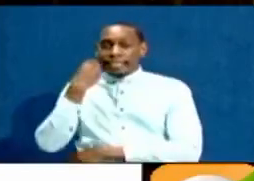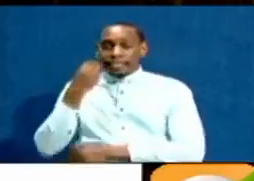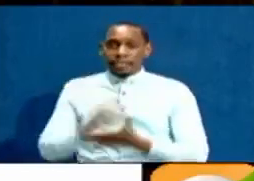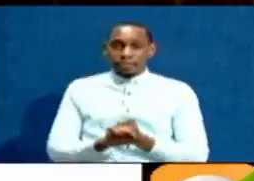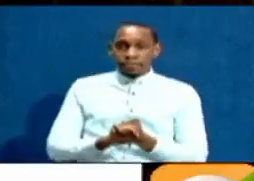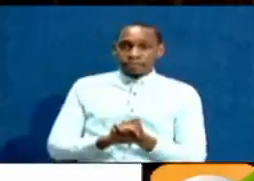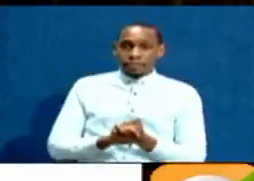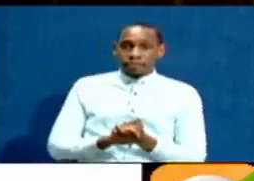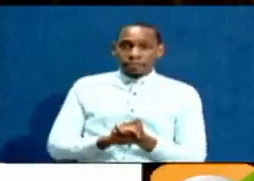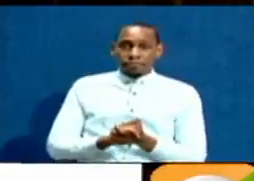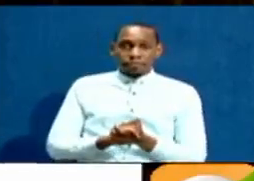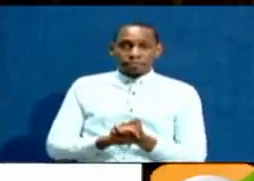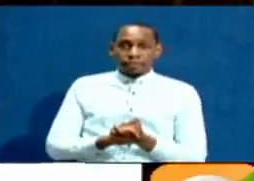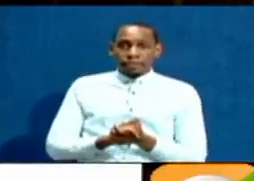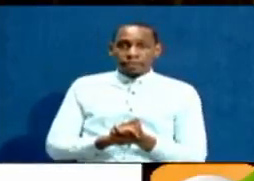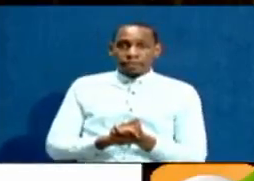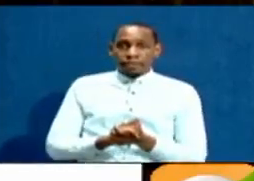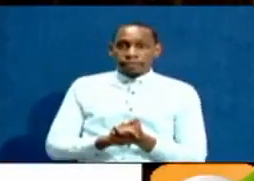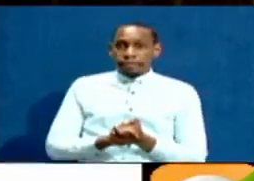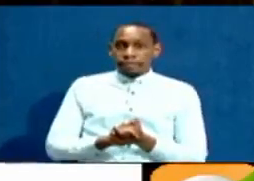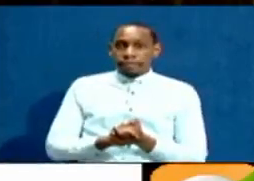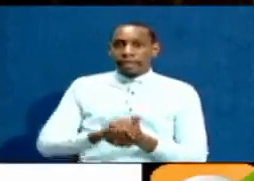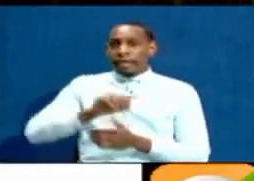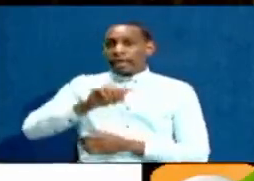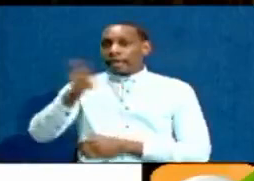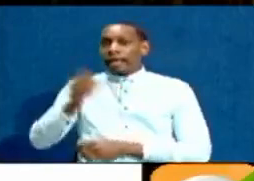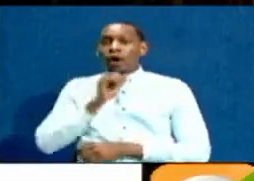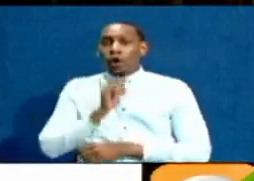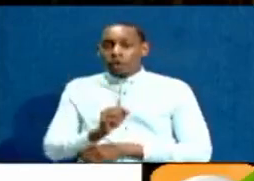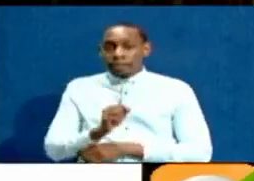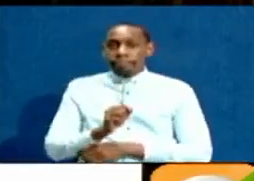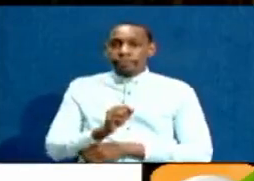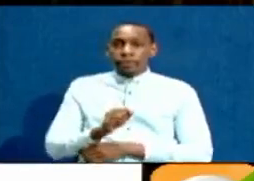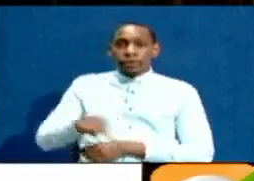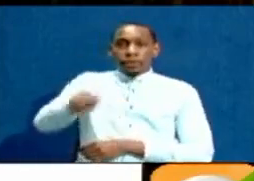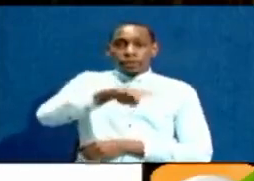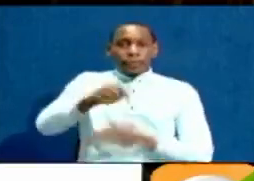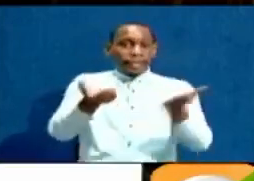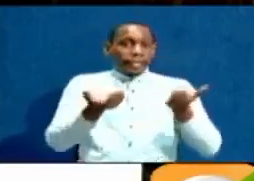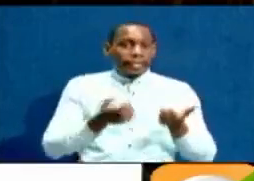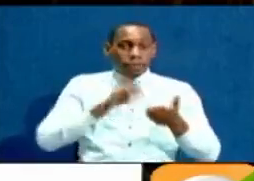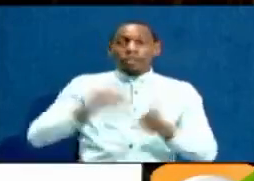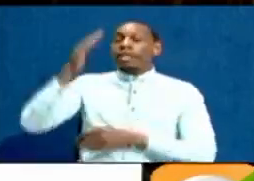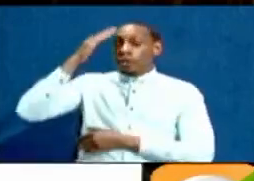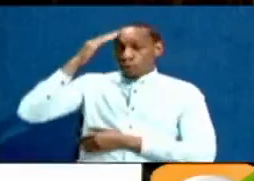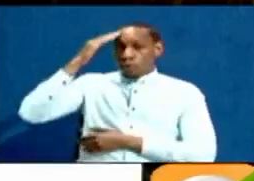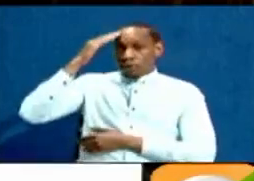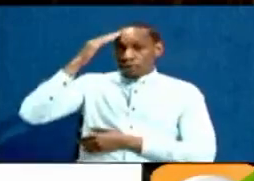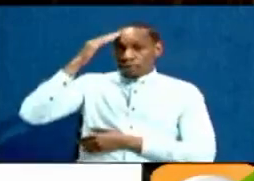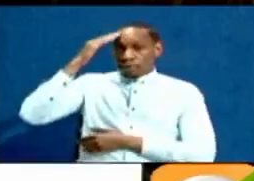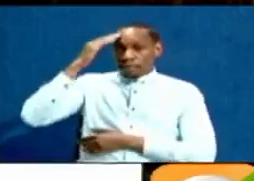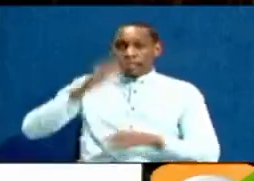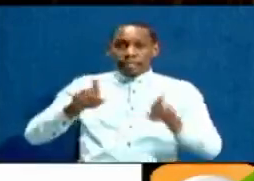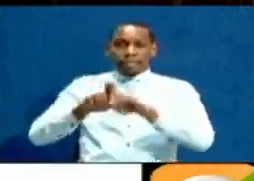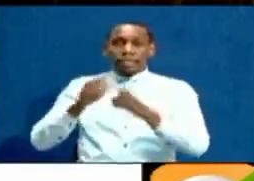issues, those who may be of elderly. So we need to be aware of